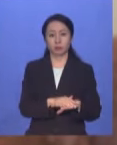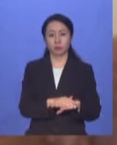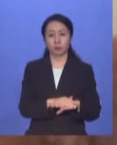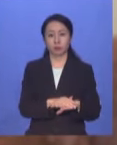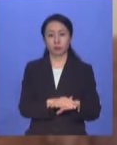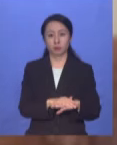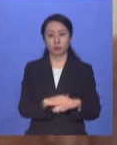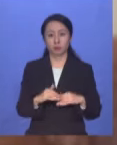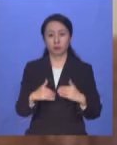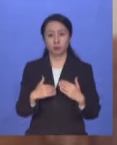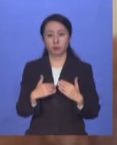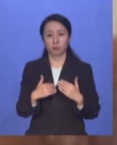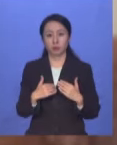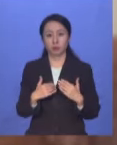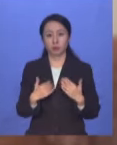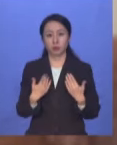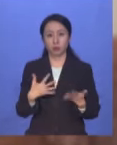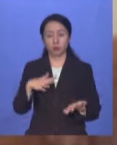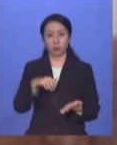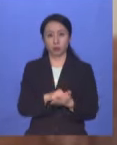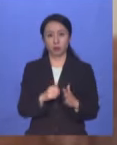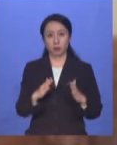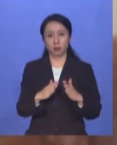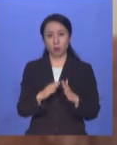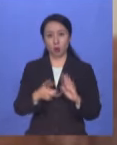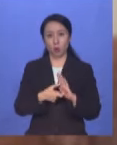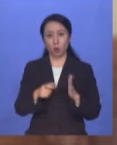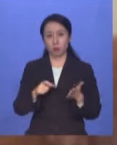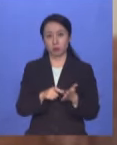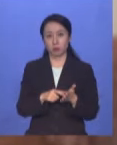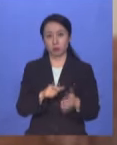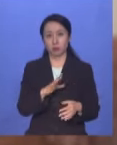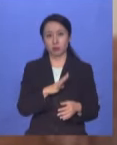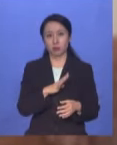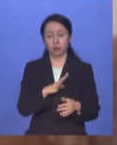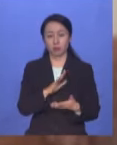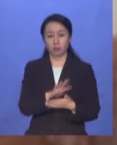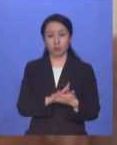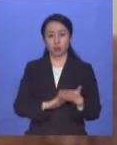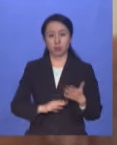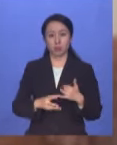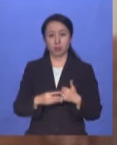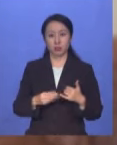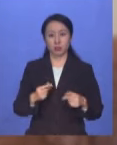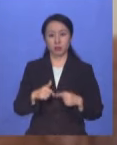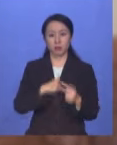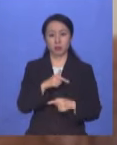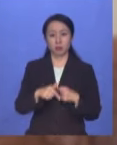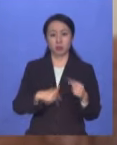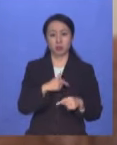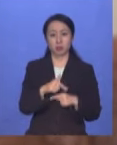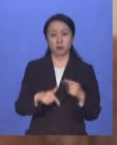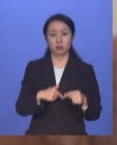сдача в аренду жилья, офисного помещения. Продолжаю семейный бизнес.